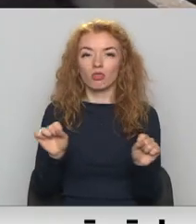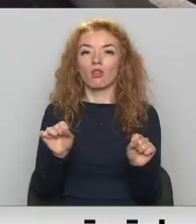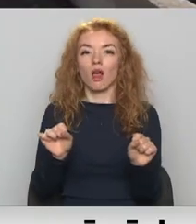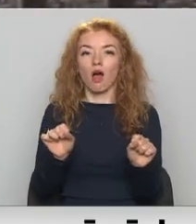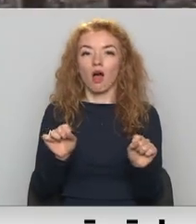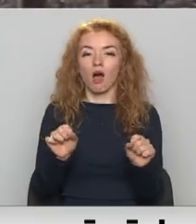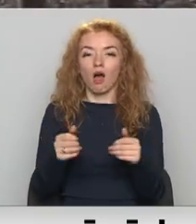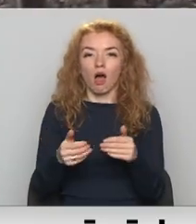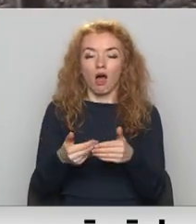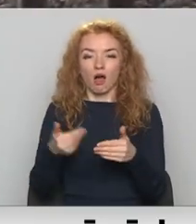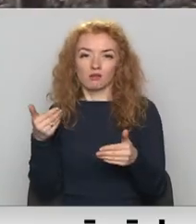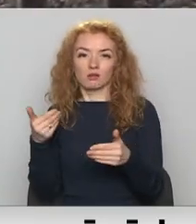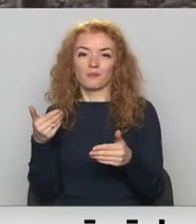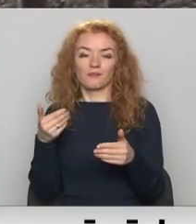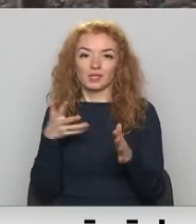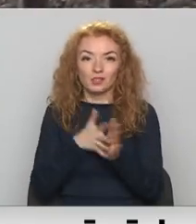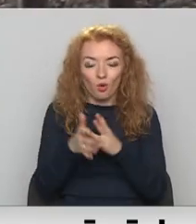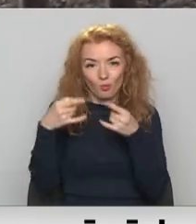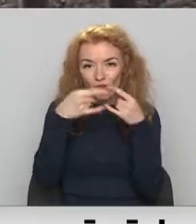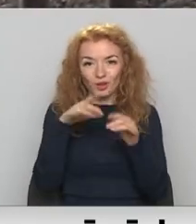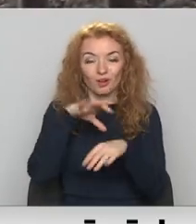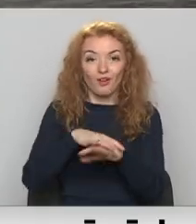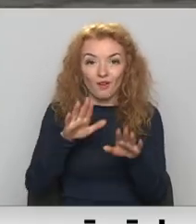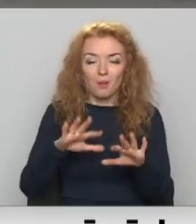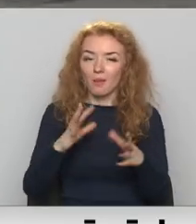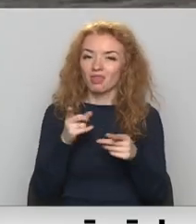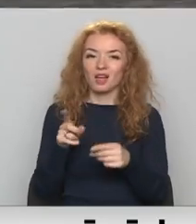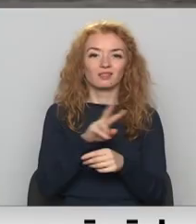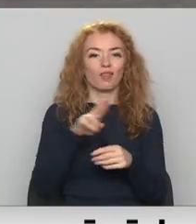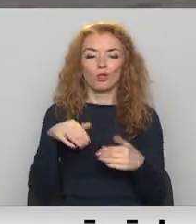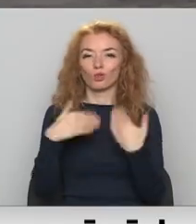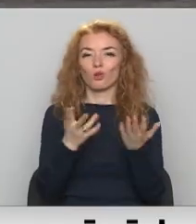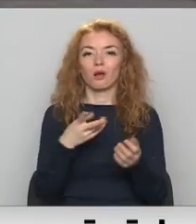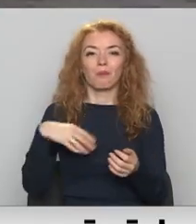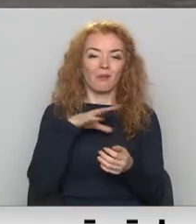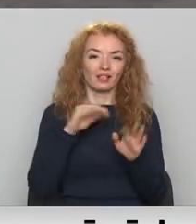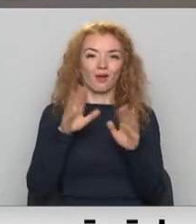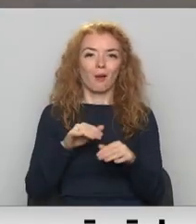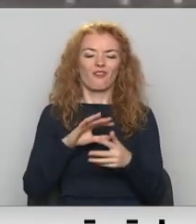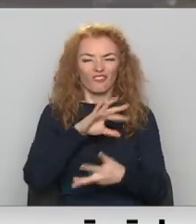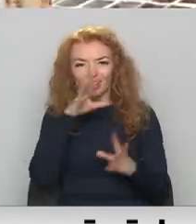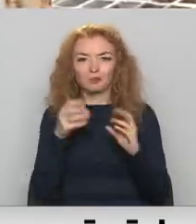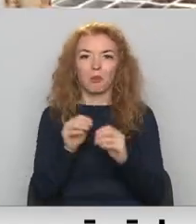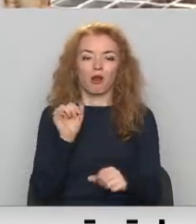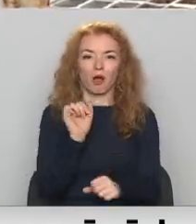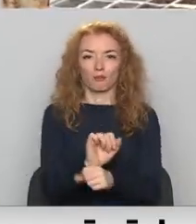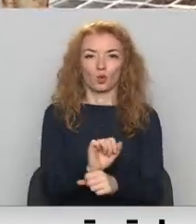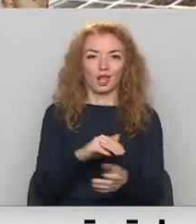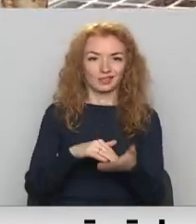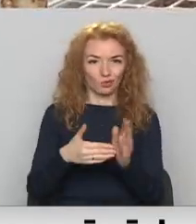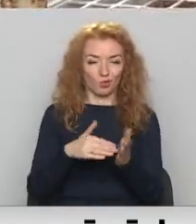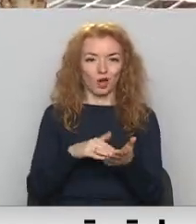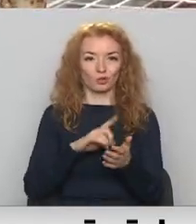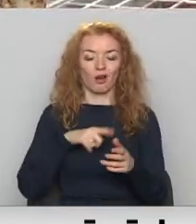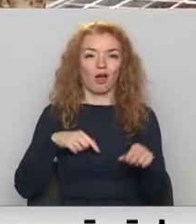kā, caur monitoringu atrast, bet tas nedod tādu, ka mēs varētu kaut kā apturēt situācijas